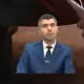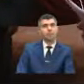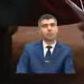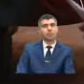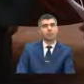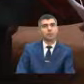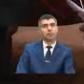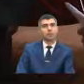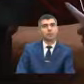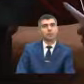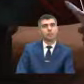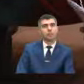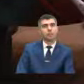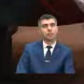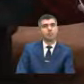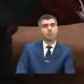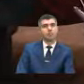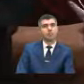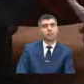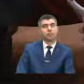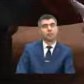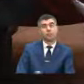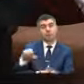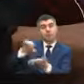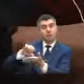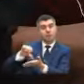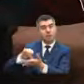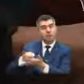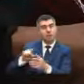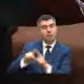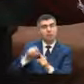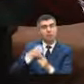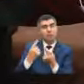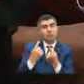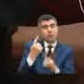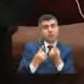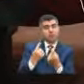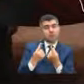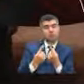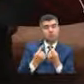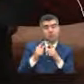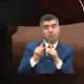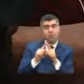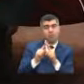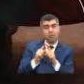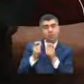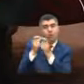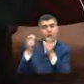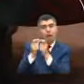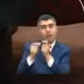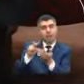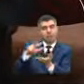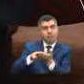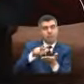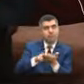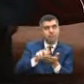من فضلكم. تم أيضا إصلاح المراكز الجهوية للاستثمار واللجان الجهوية الموحدة للاستثمار بالمصادقة على